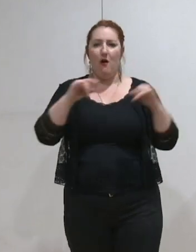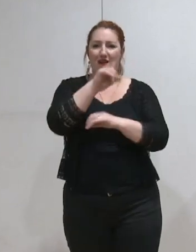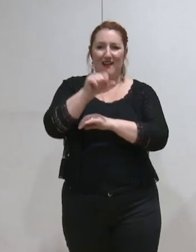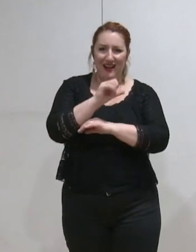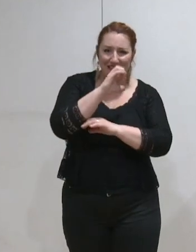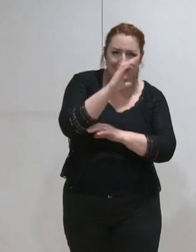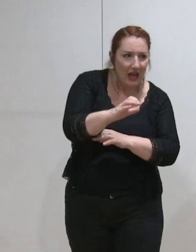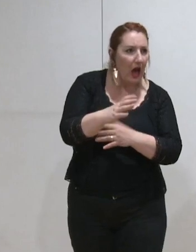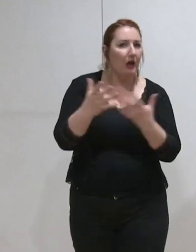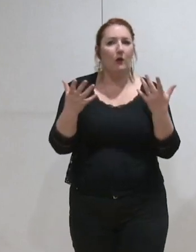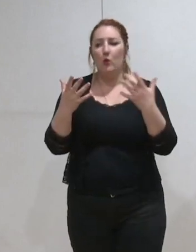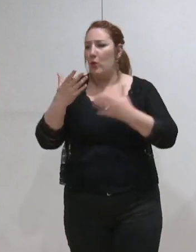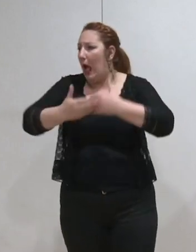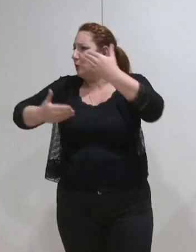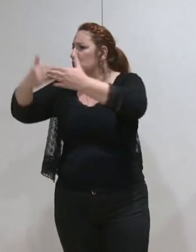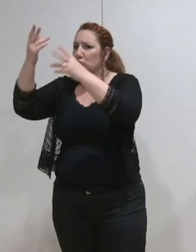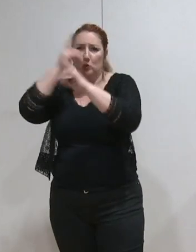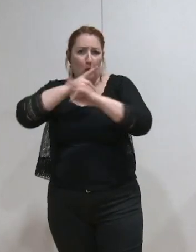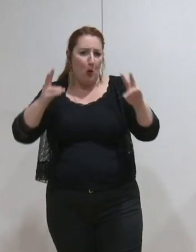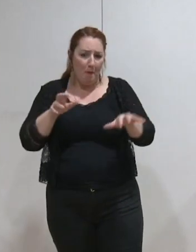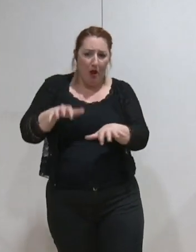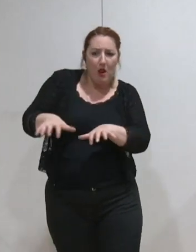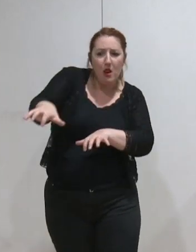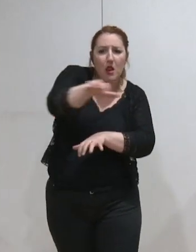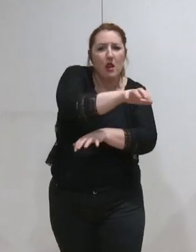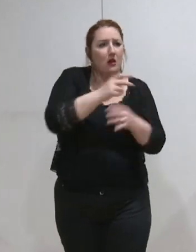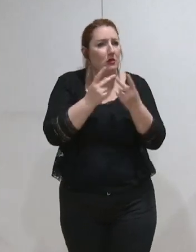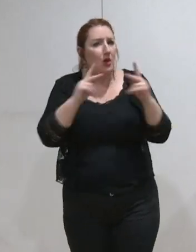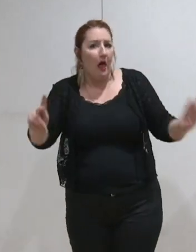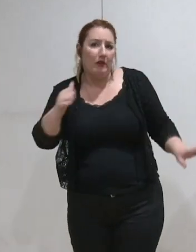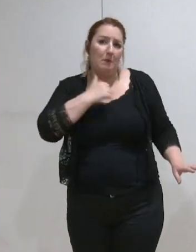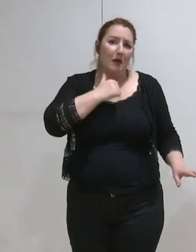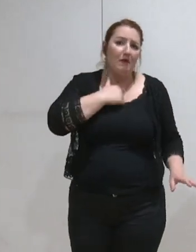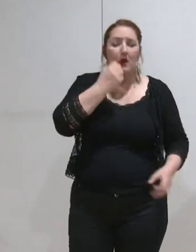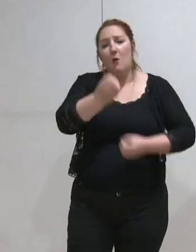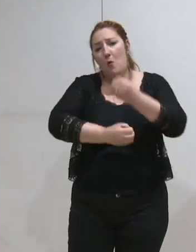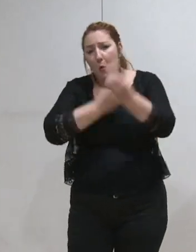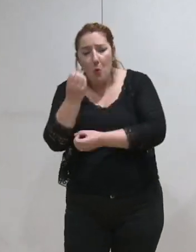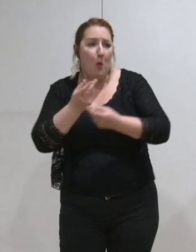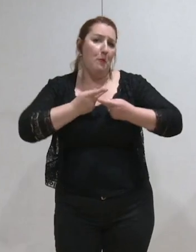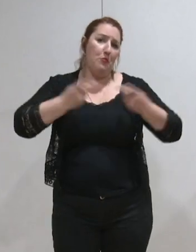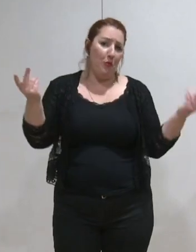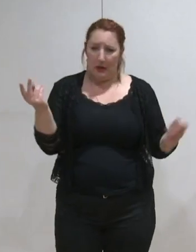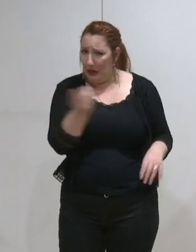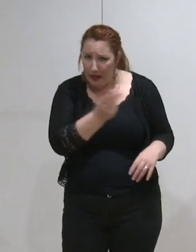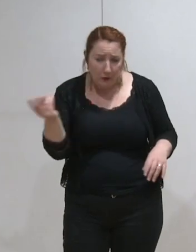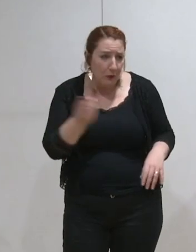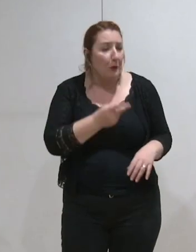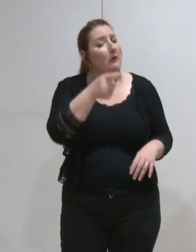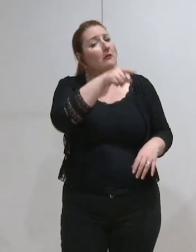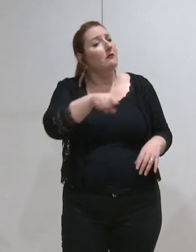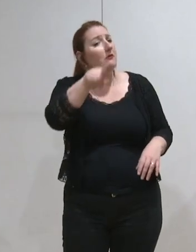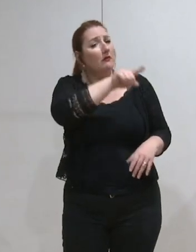production globale sur la ville production privée comme production publique quelle ambition vous